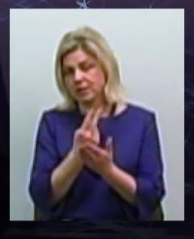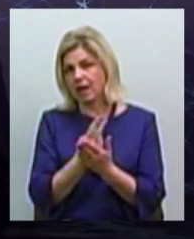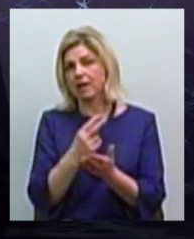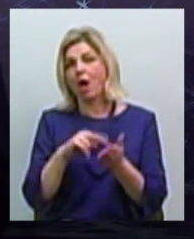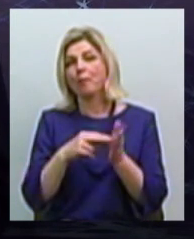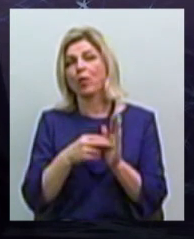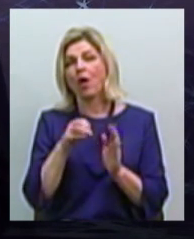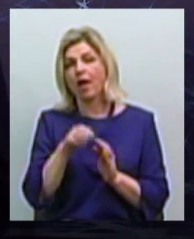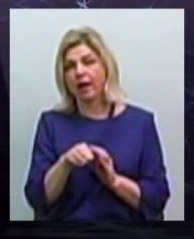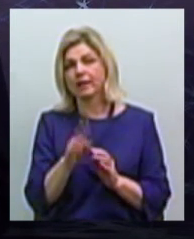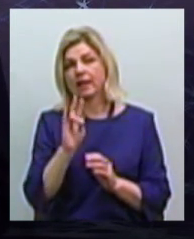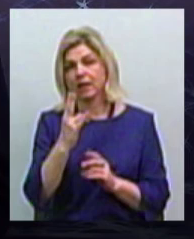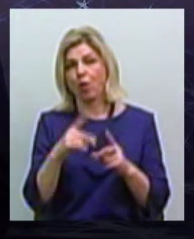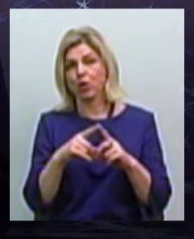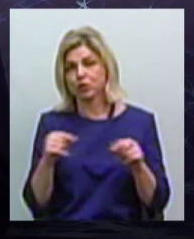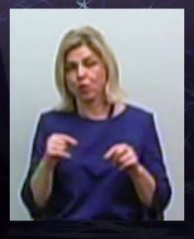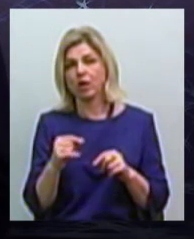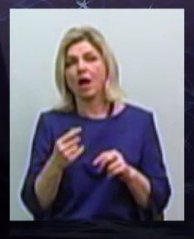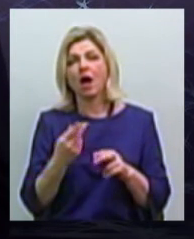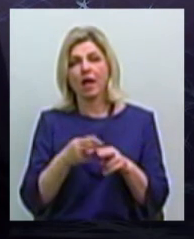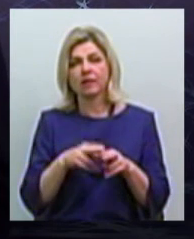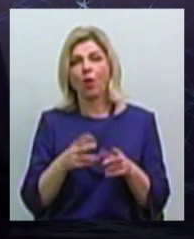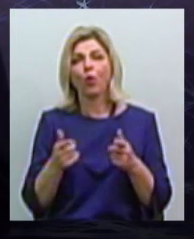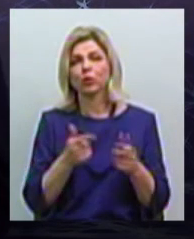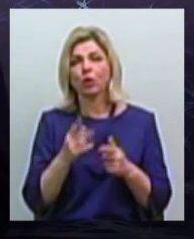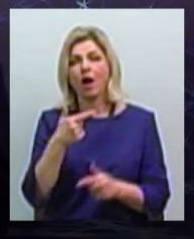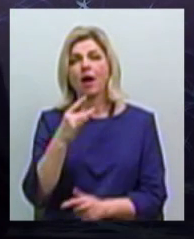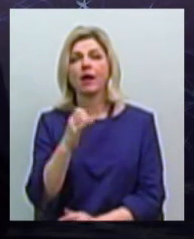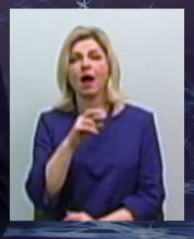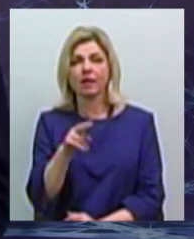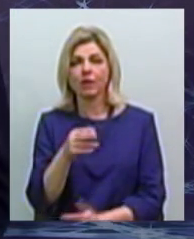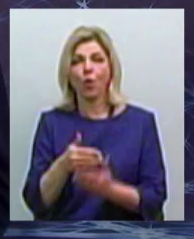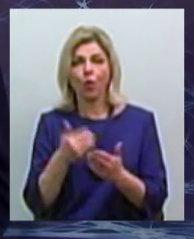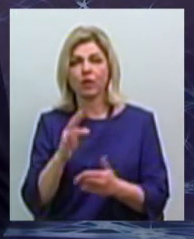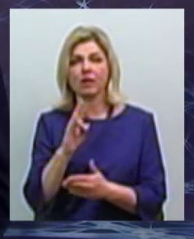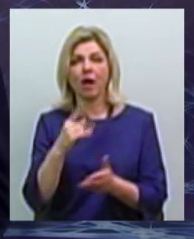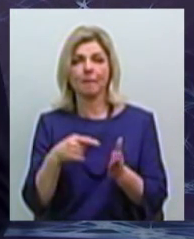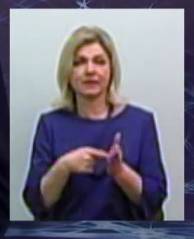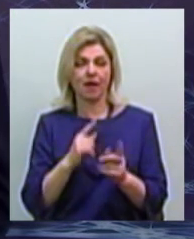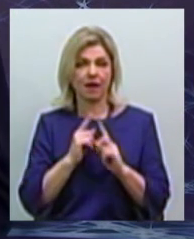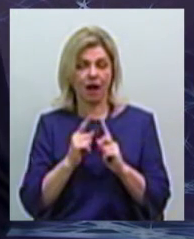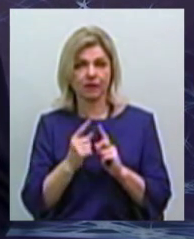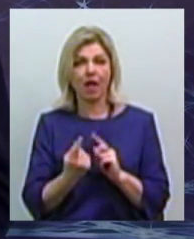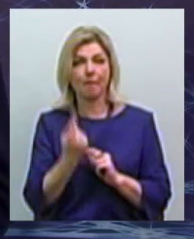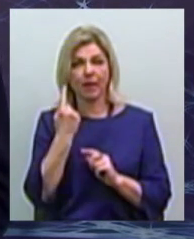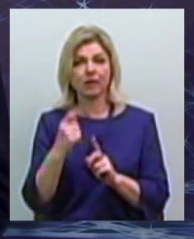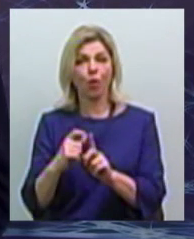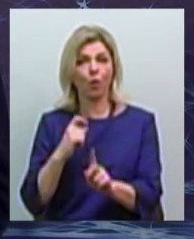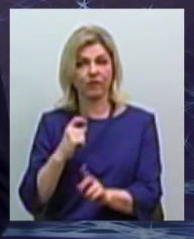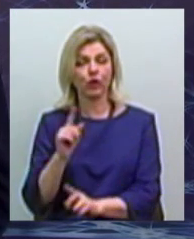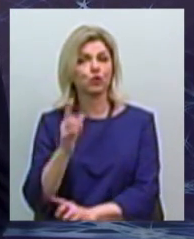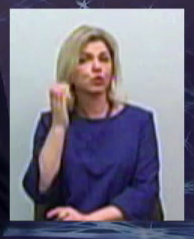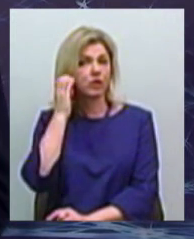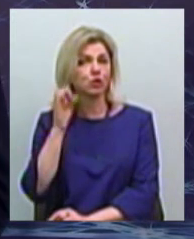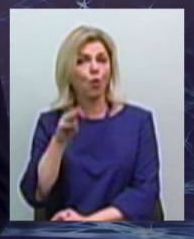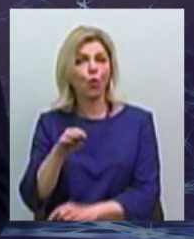«Миколаївська школа параюристів», який ми готували на грантовий конкурс проєктів від Миколаївської міської ради. І першу відповідь, яку ми почули від Олександра